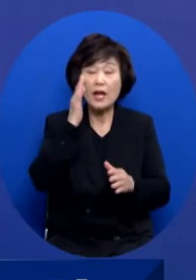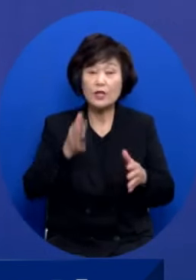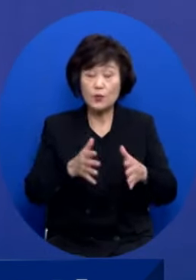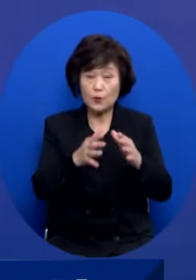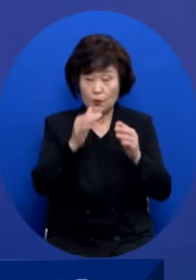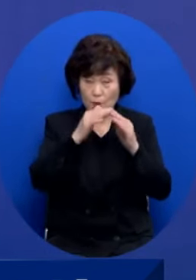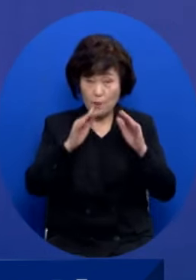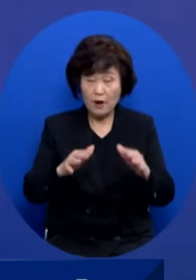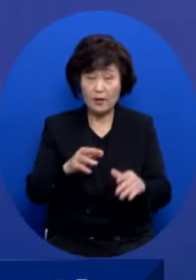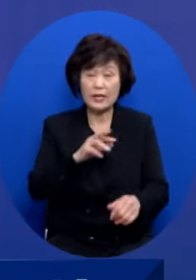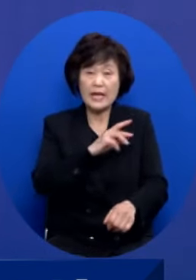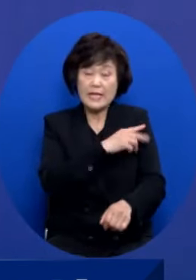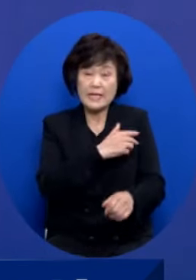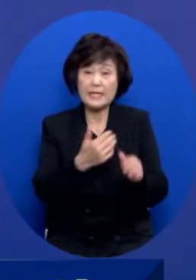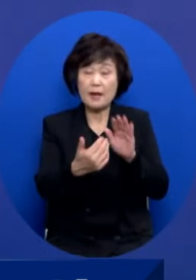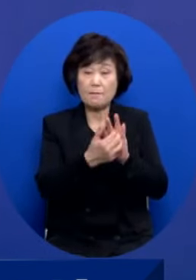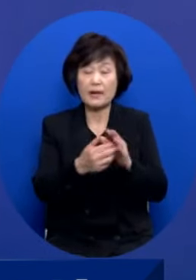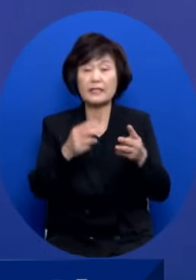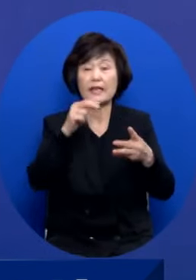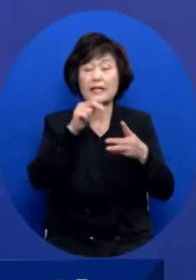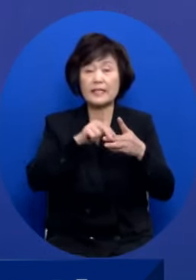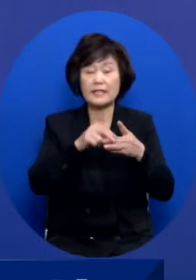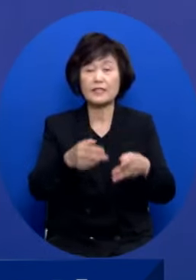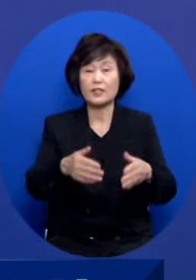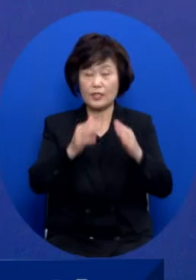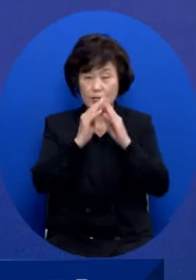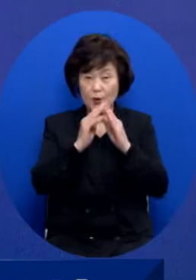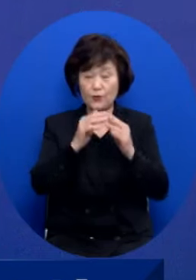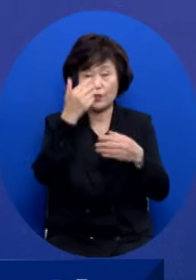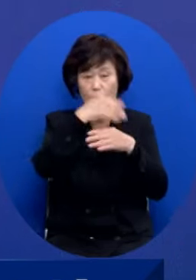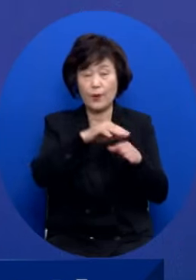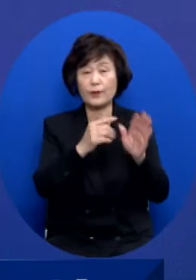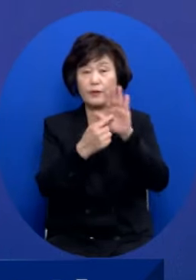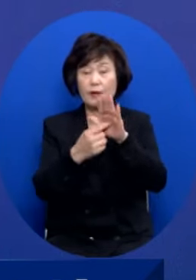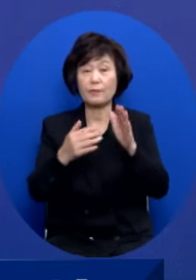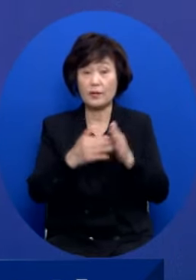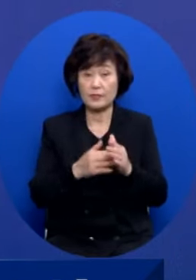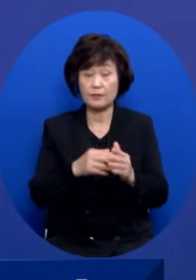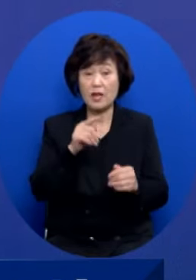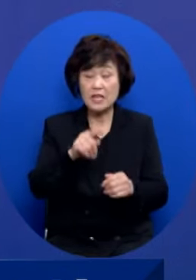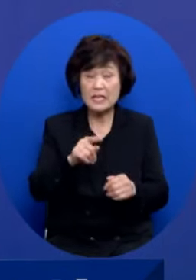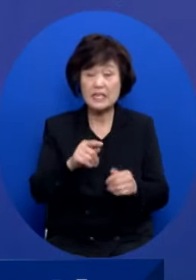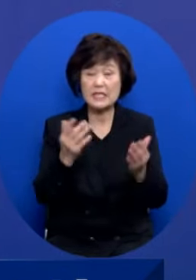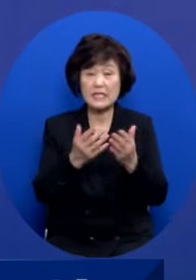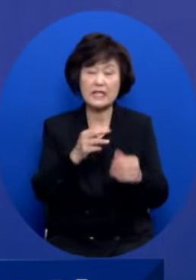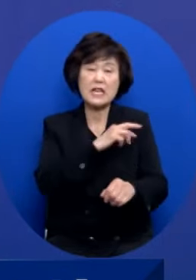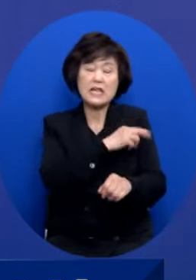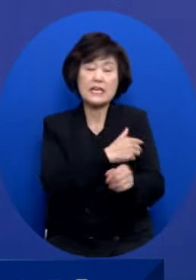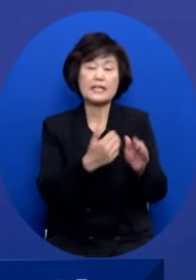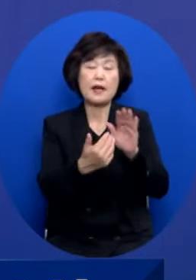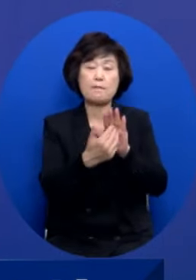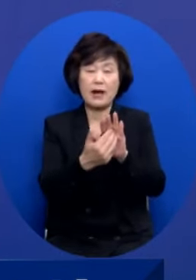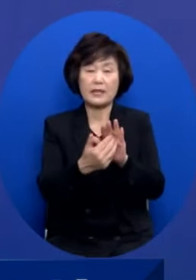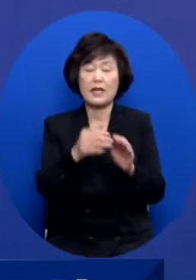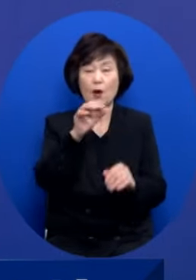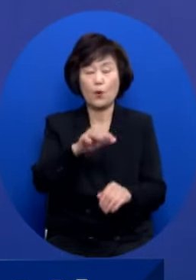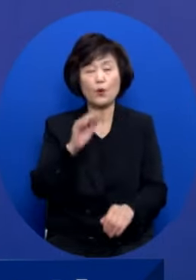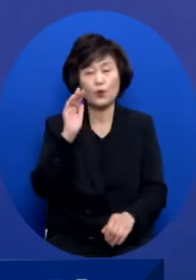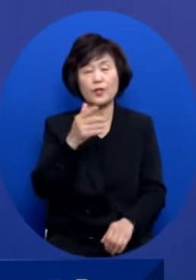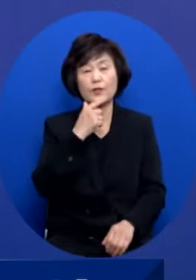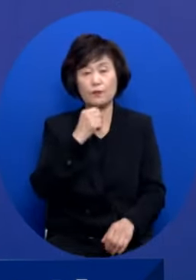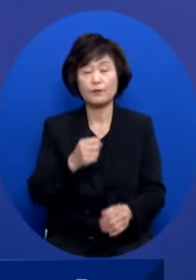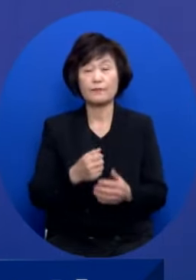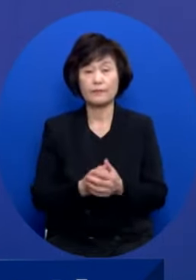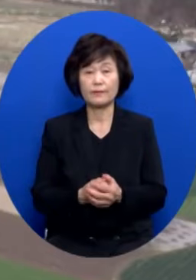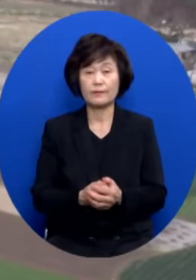내놨습니다 목회자들은 해당 시설이 신천지를 막는 저지 선이자 방파제가 될 것으로 전망했습니다 이현지